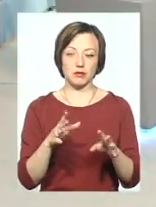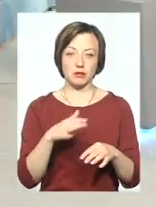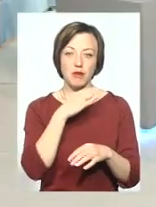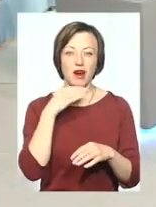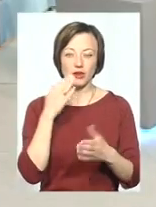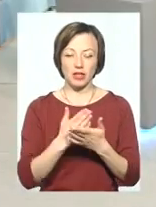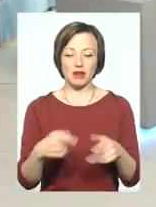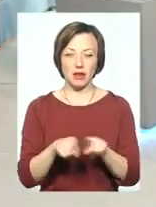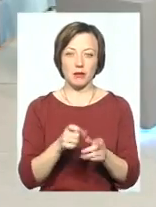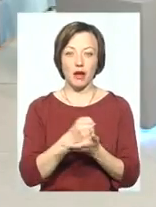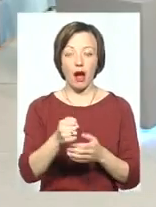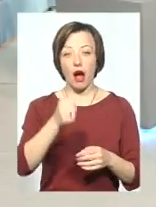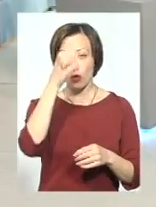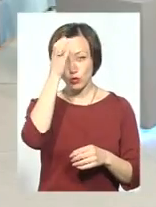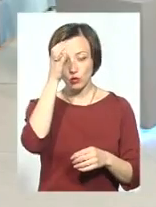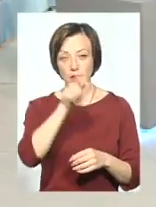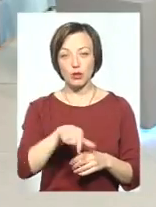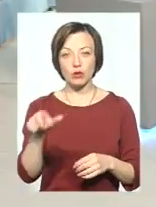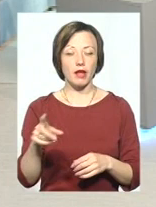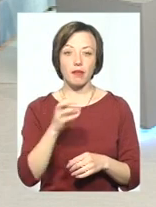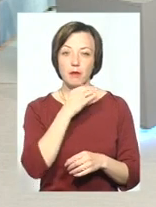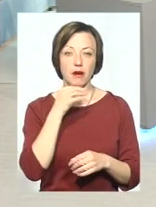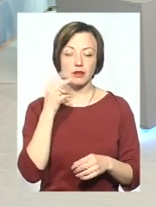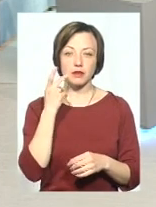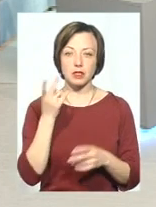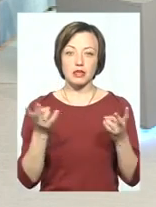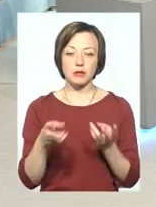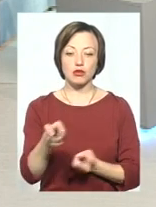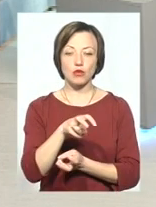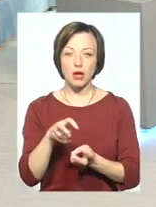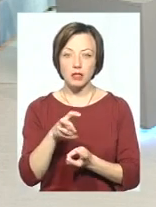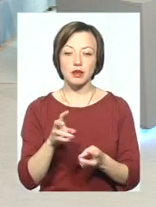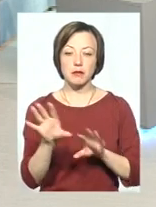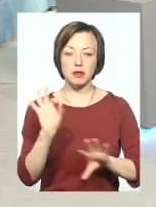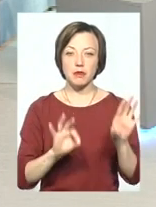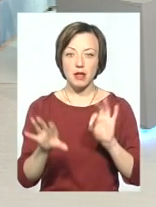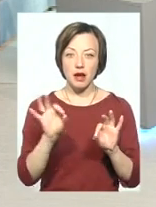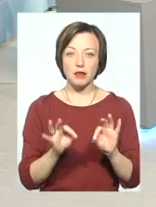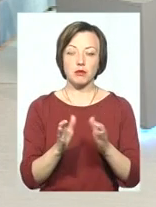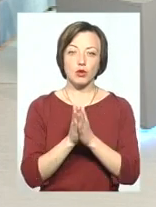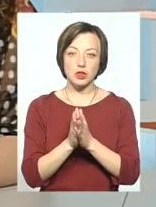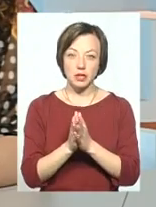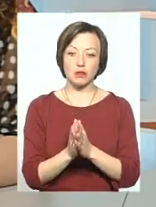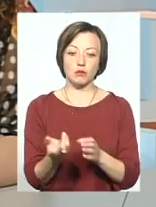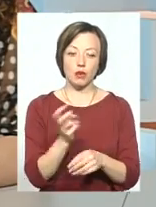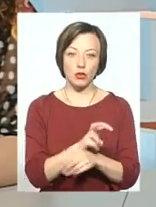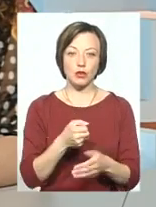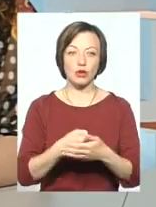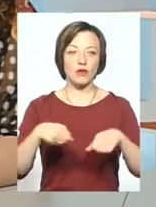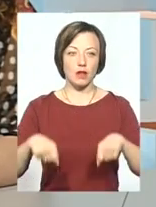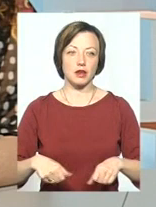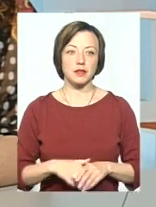багато. А розумних людей їх небагато завжди, і тому їх треба шукати і підбирати, і тягнути, і просити, щоб вони приходили до